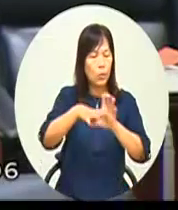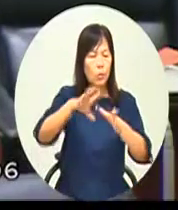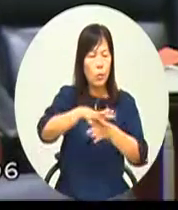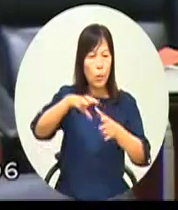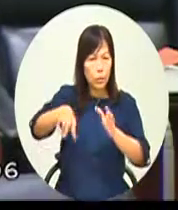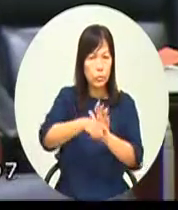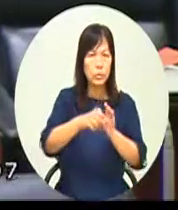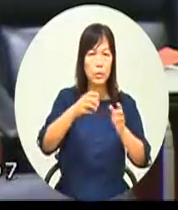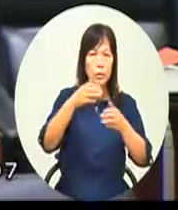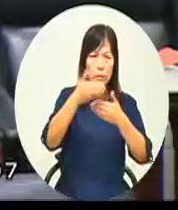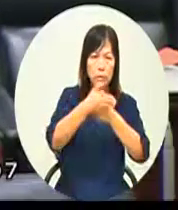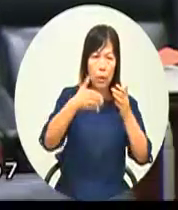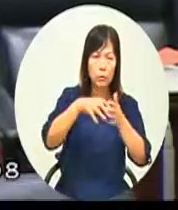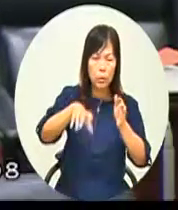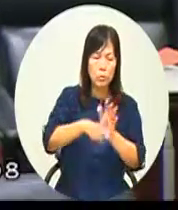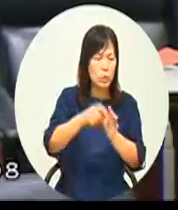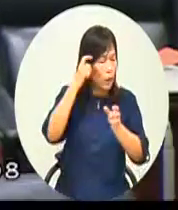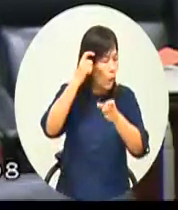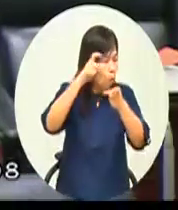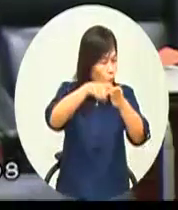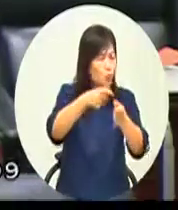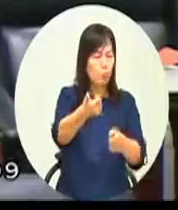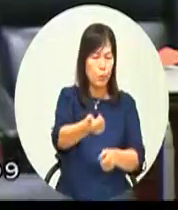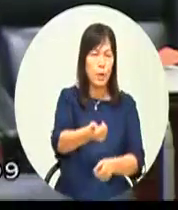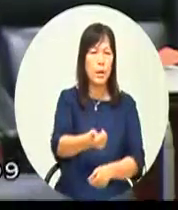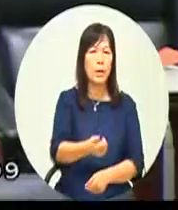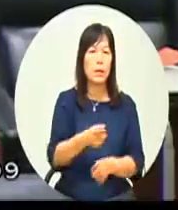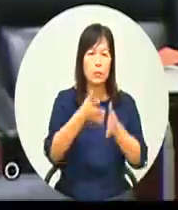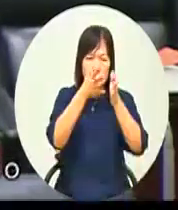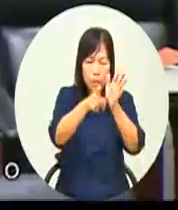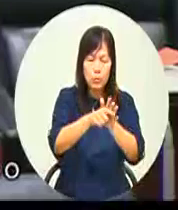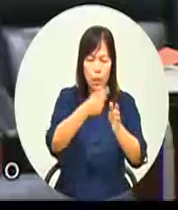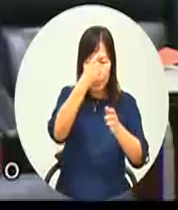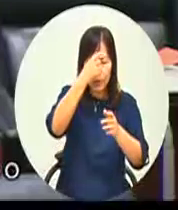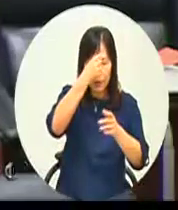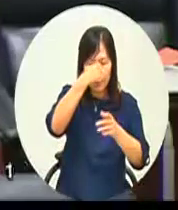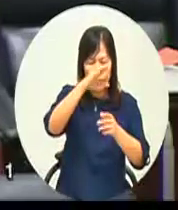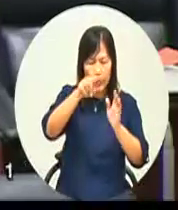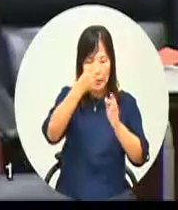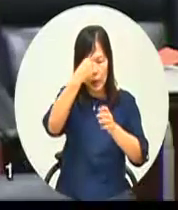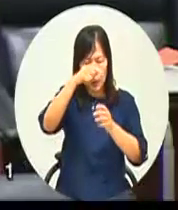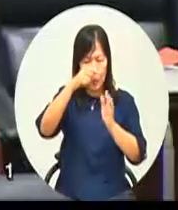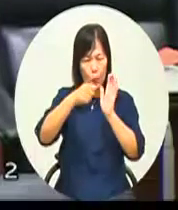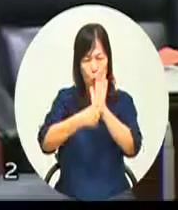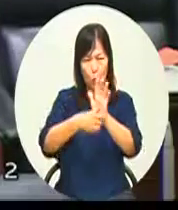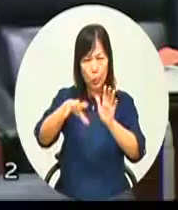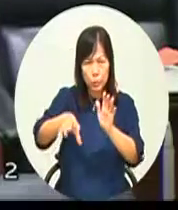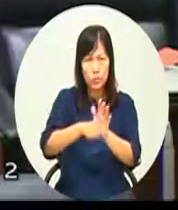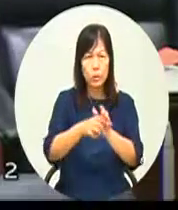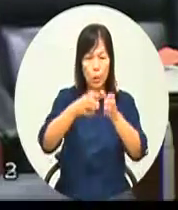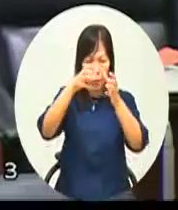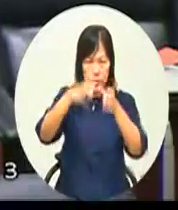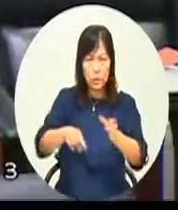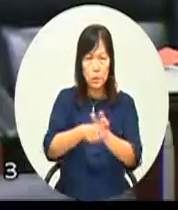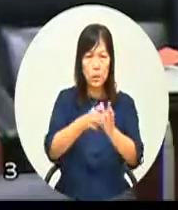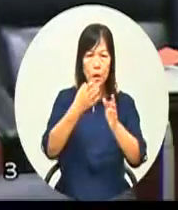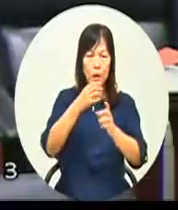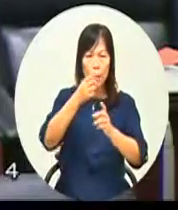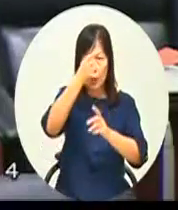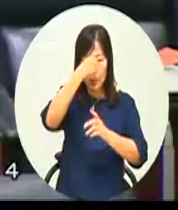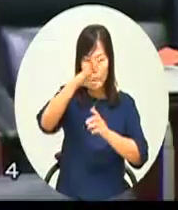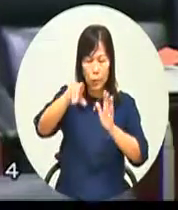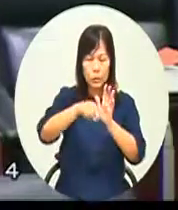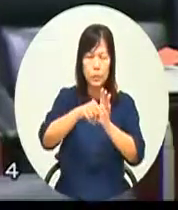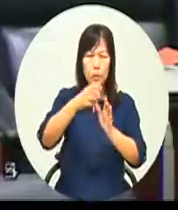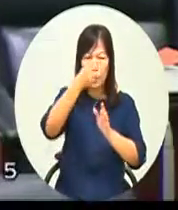这里哦，他们的利益非常好哦，针对我们凤山的古迹有成立我们凤山县的文